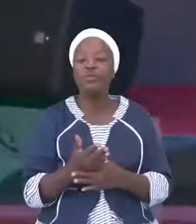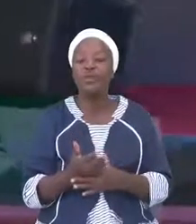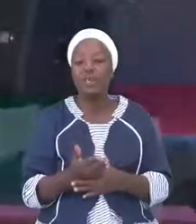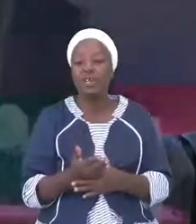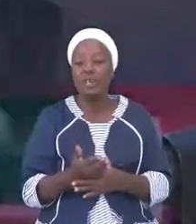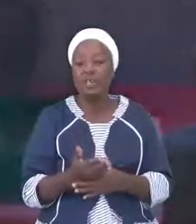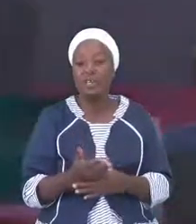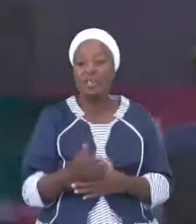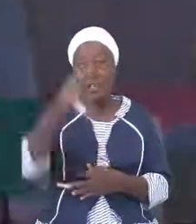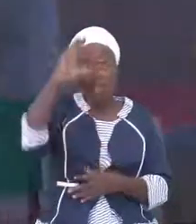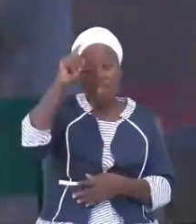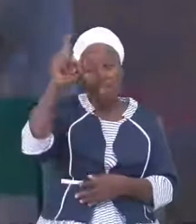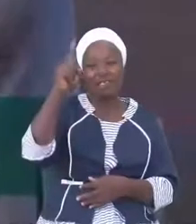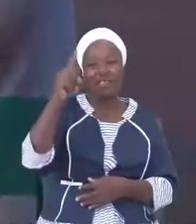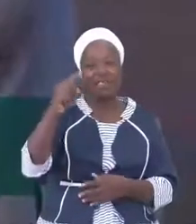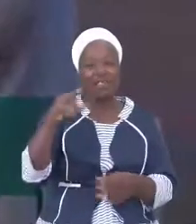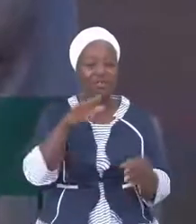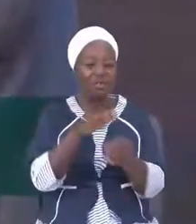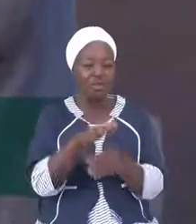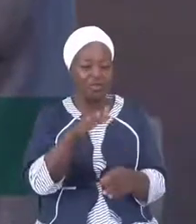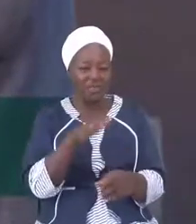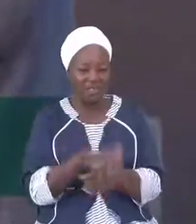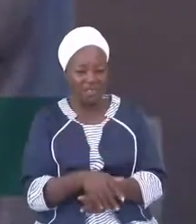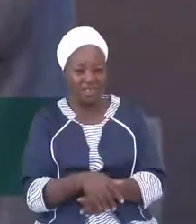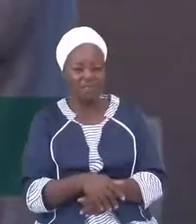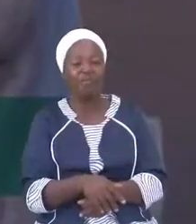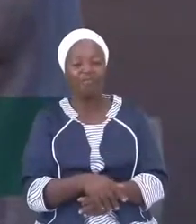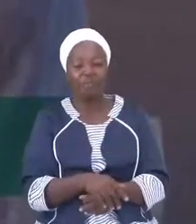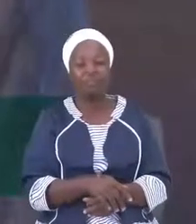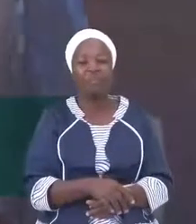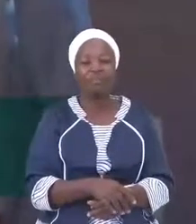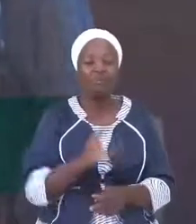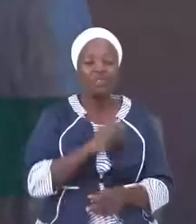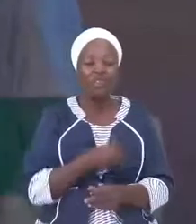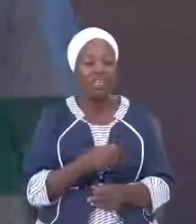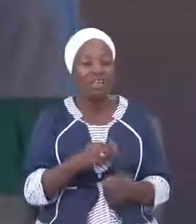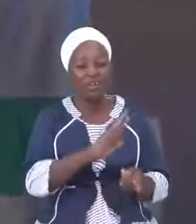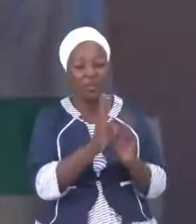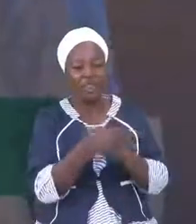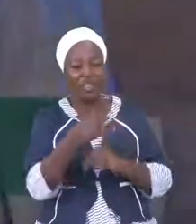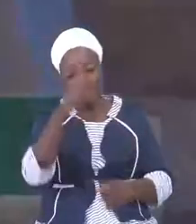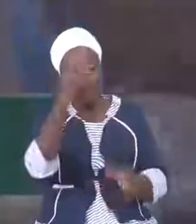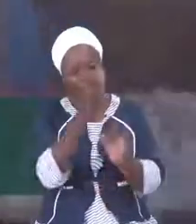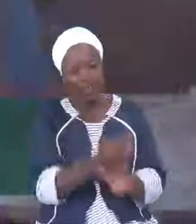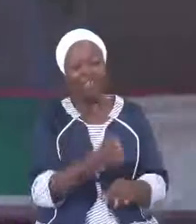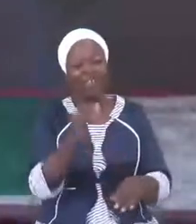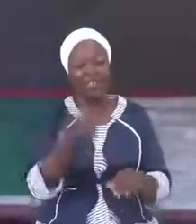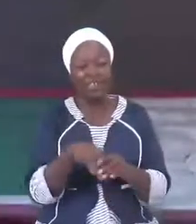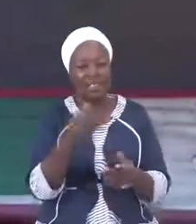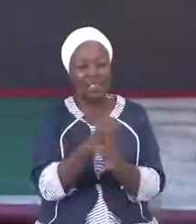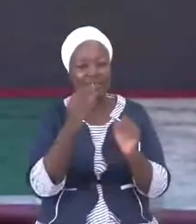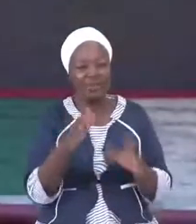sa suffisance. Première partie ici. Notre repentance et notre foi dans le Sauveur.